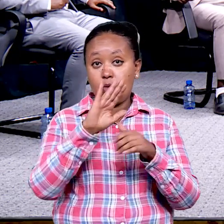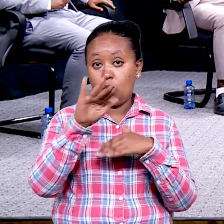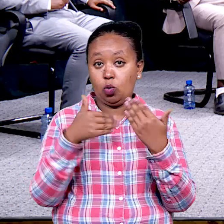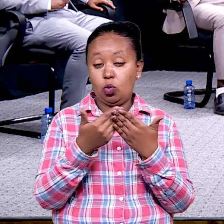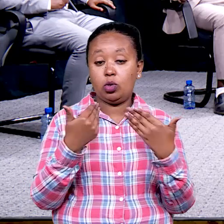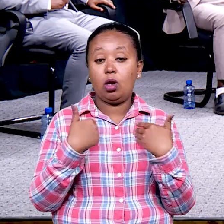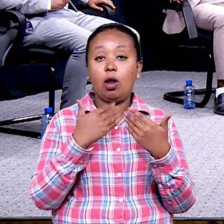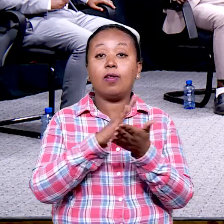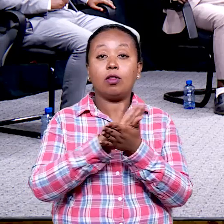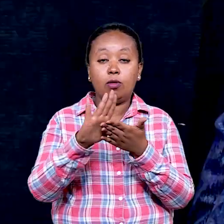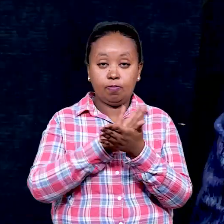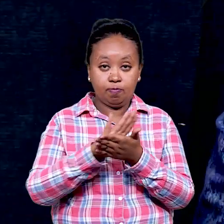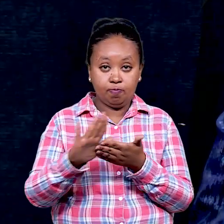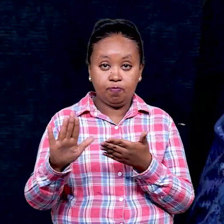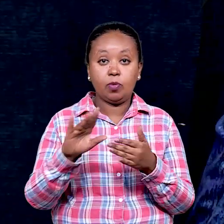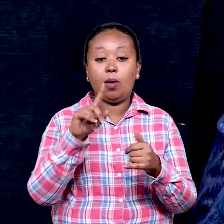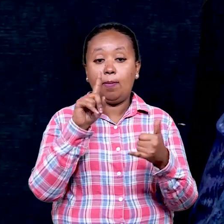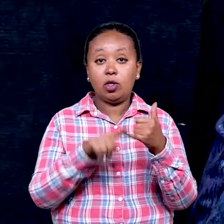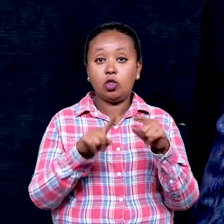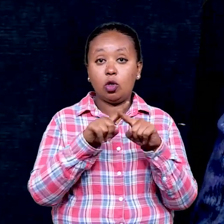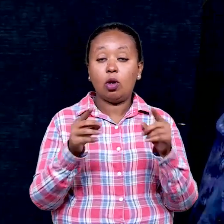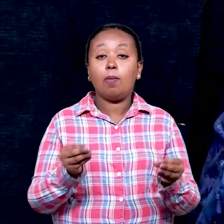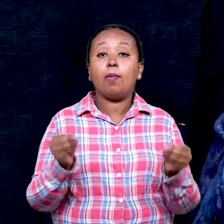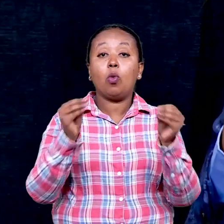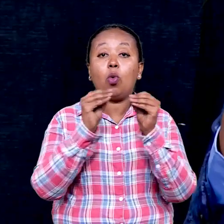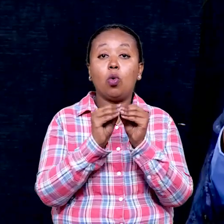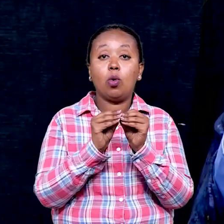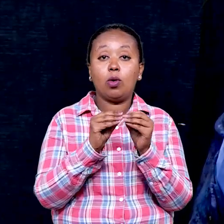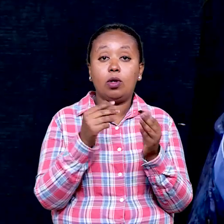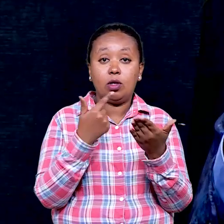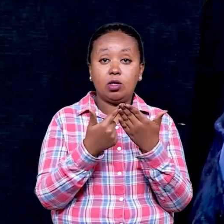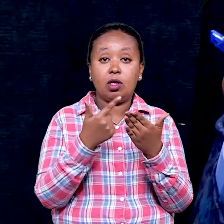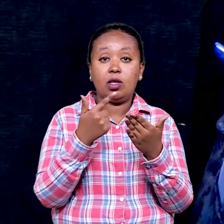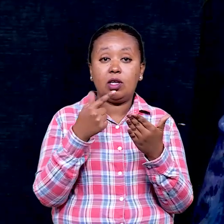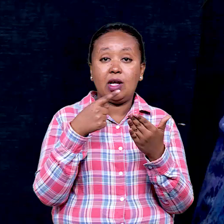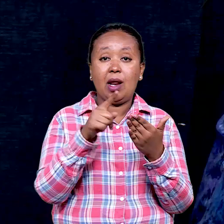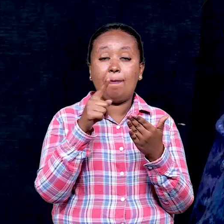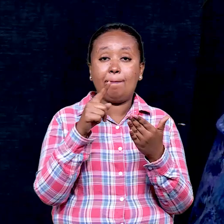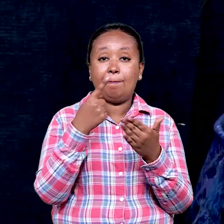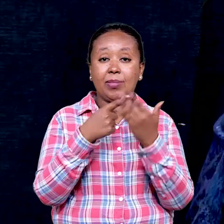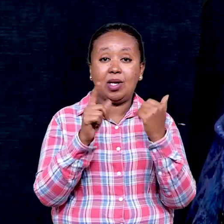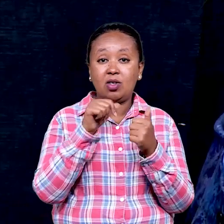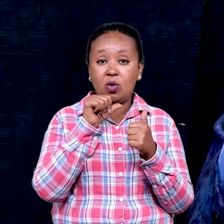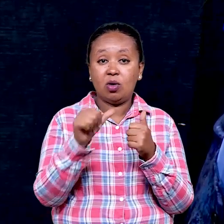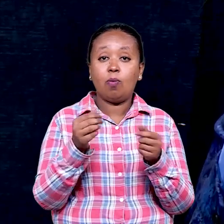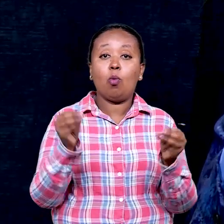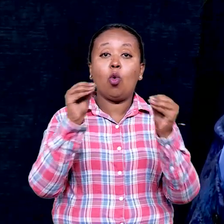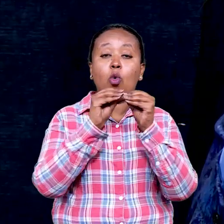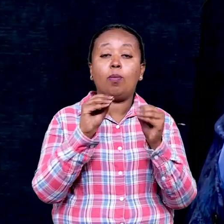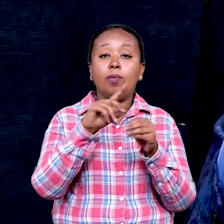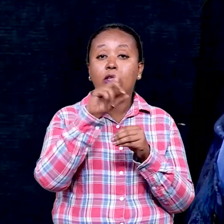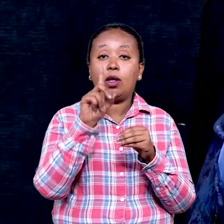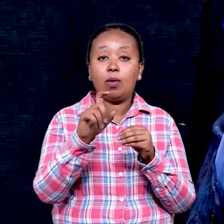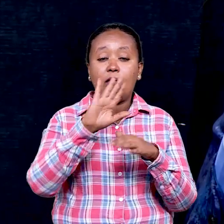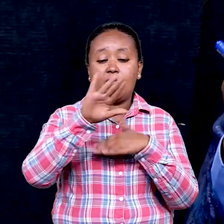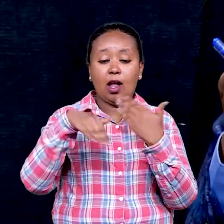ጭምር ስላለው የሚያጣራው። በመጨረሻ ግን ሞር ደግሞ ይሄ ክሌም ብቻ እንዳይመስል ሞር ደግሞ